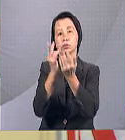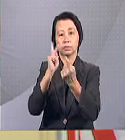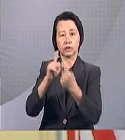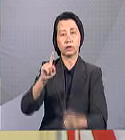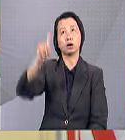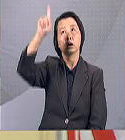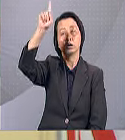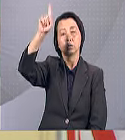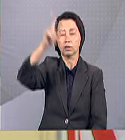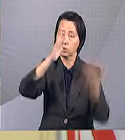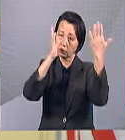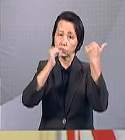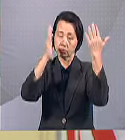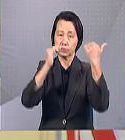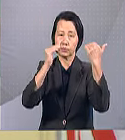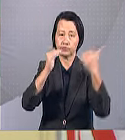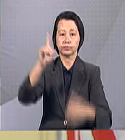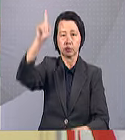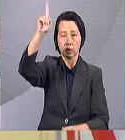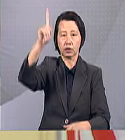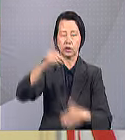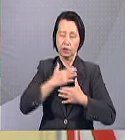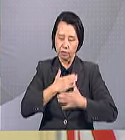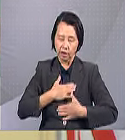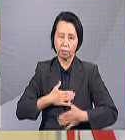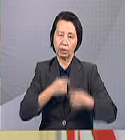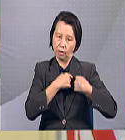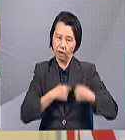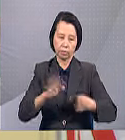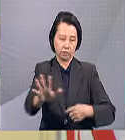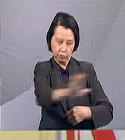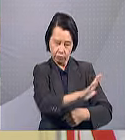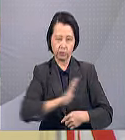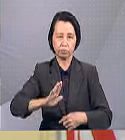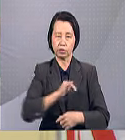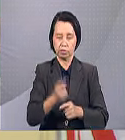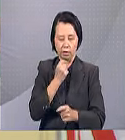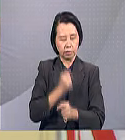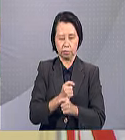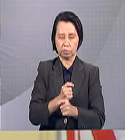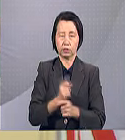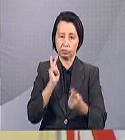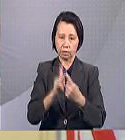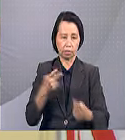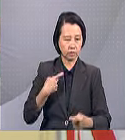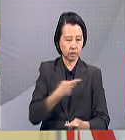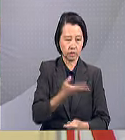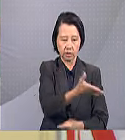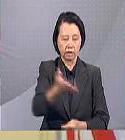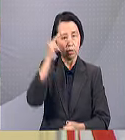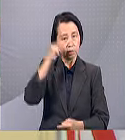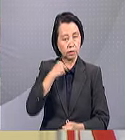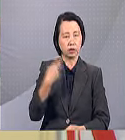Allah, mudah-mudahan Allah tabahkan hati kita dan Allah tetap ganjarkan kepada kita dengan niat